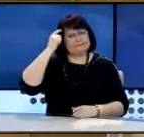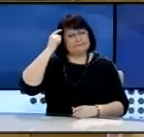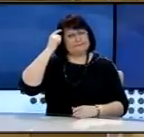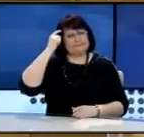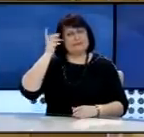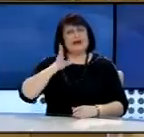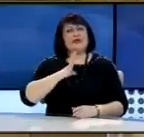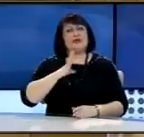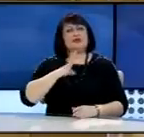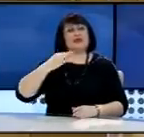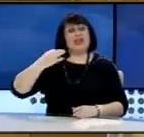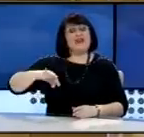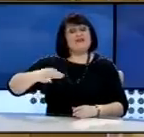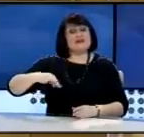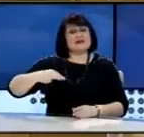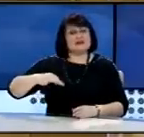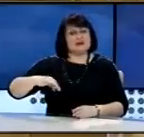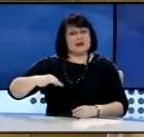ανθρωπιστική ευαισθησία,